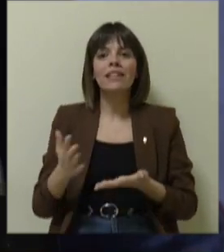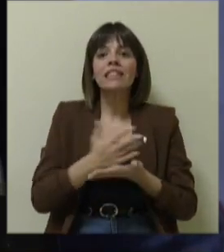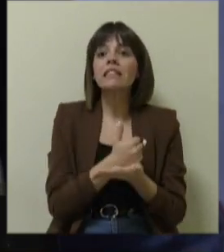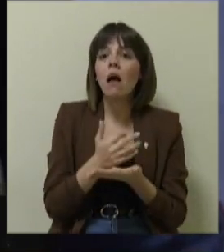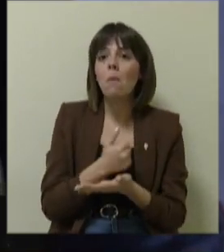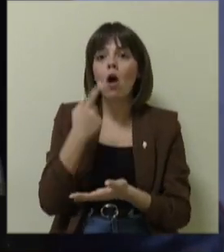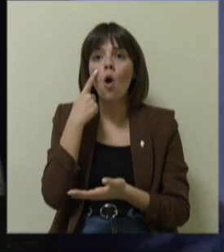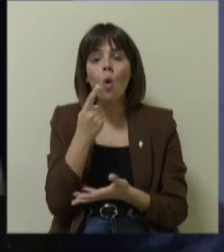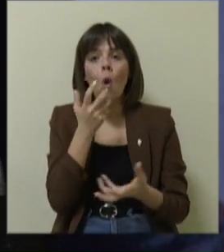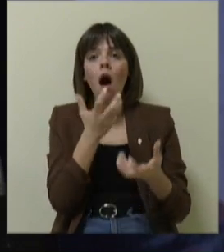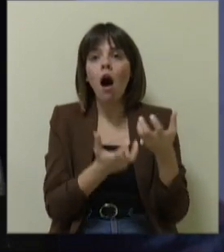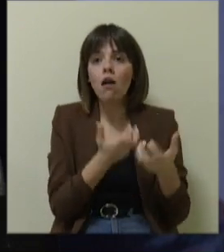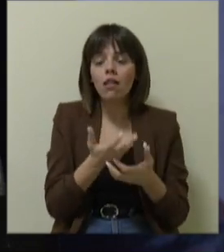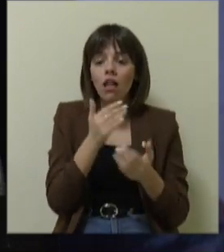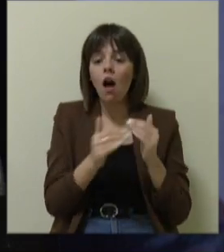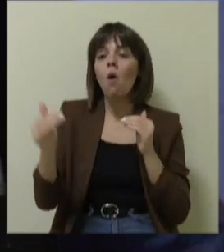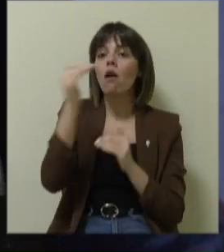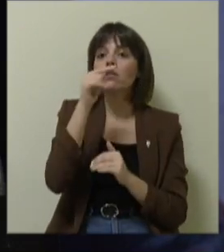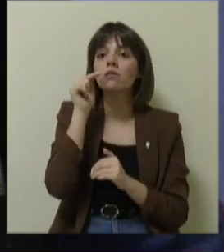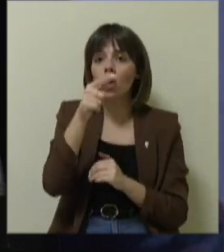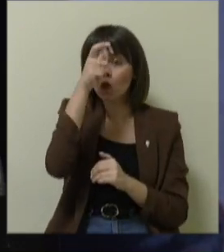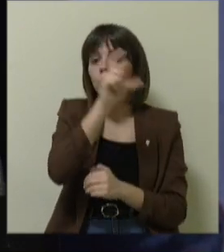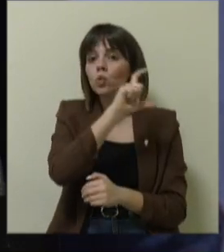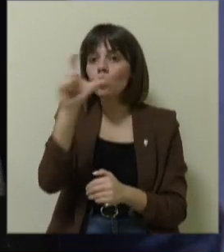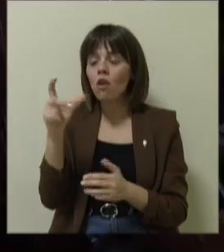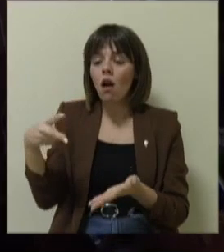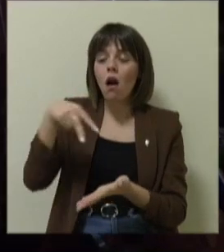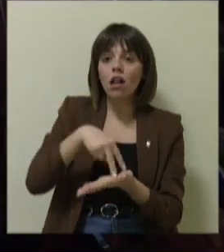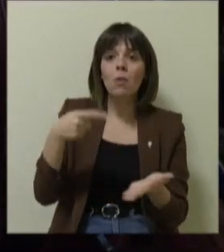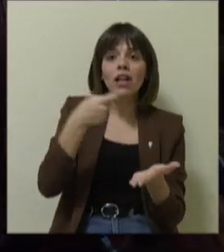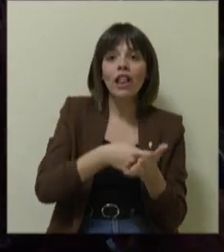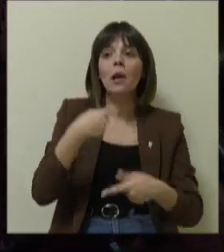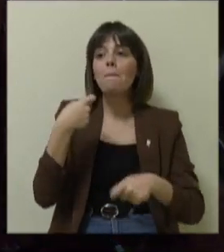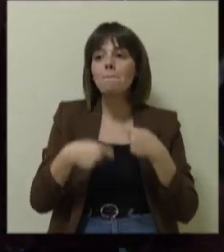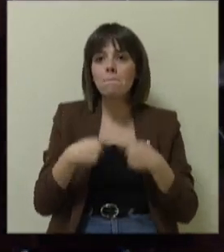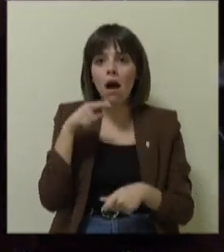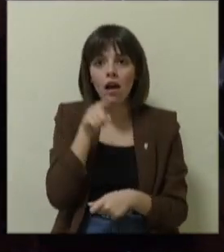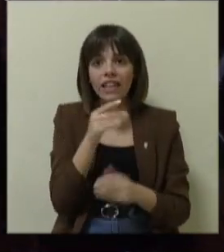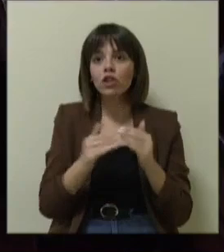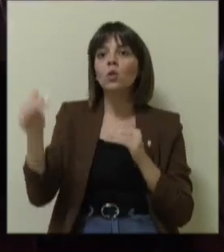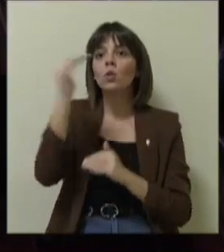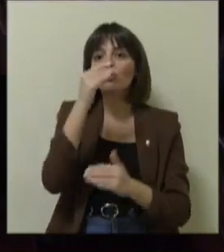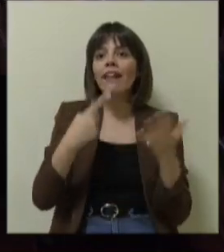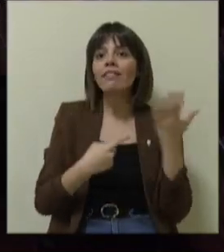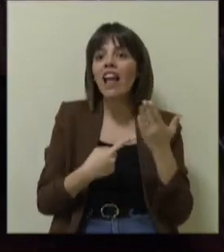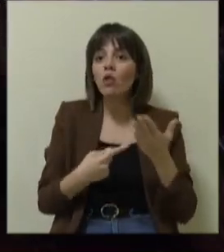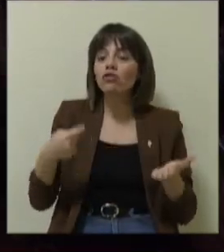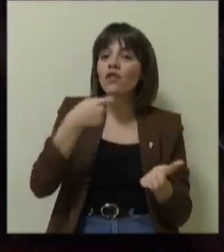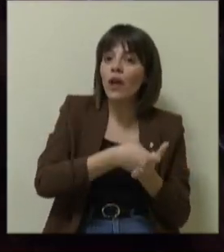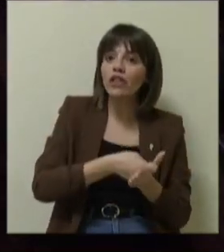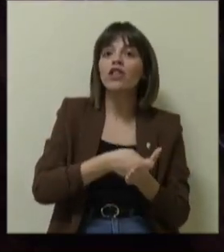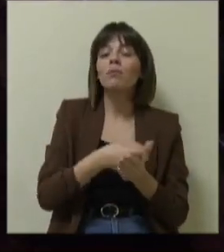Sermayesini ve kaynaklarını artırarak Türkiye Kalkınma ve Yatırım Bankası'nın yüksek teknoloji